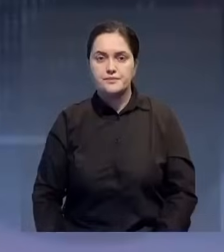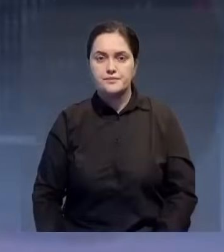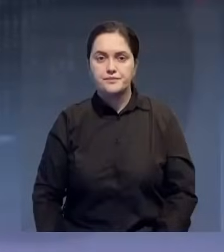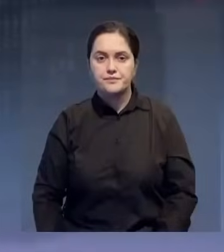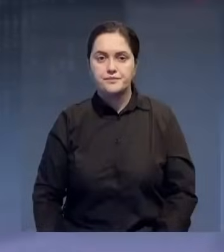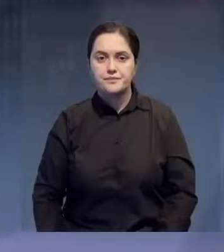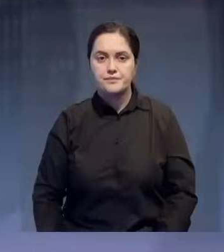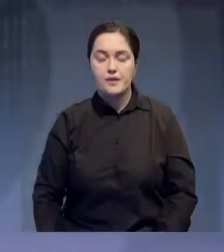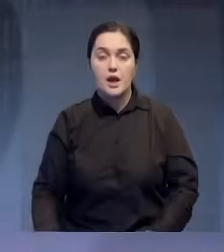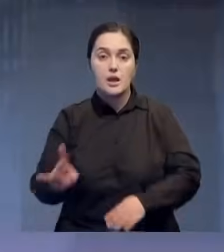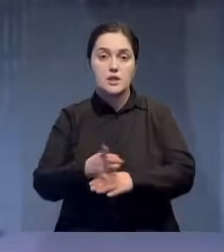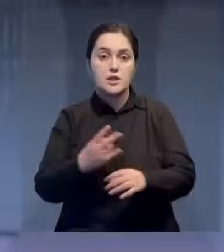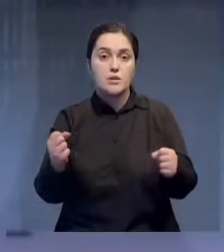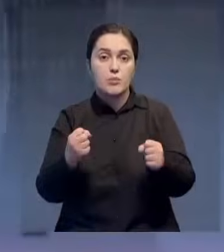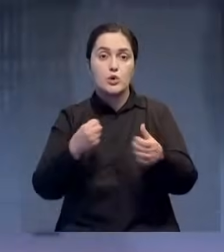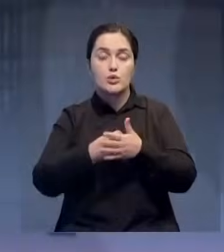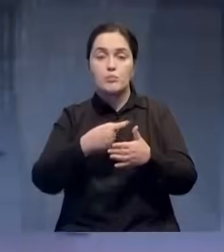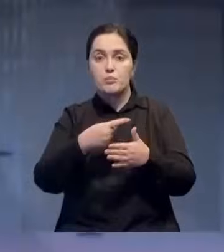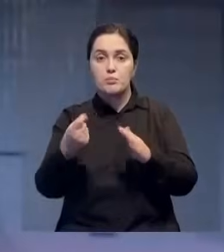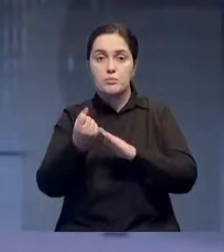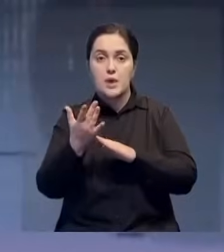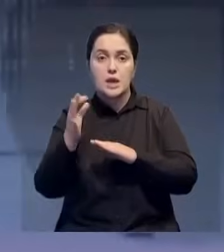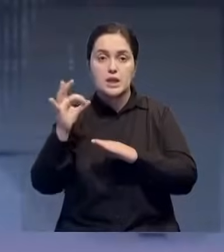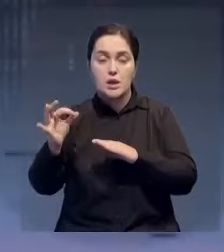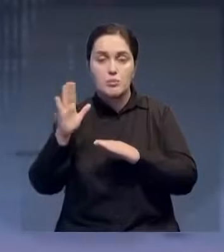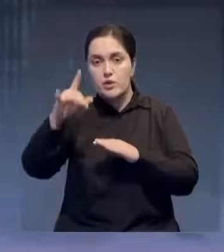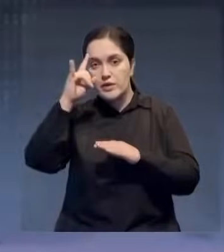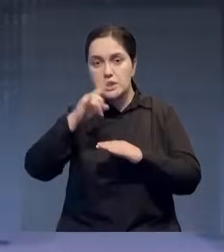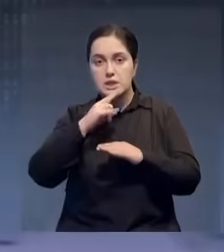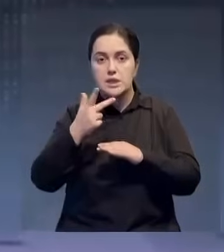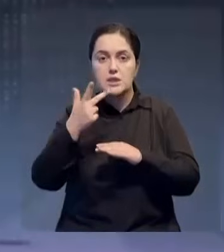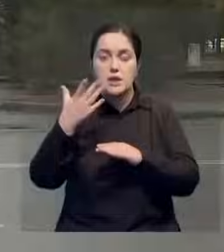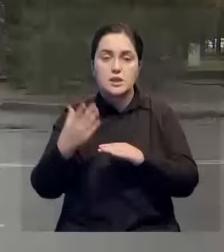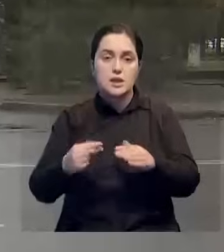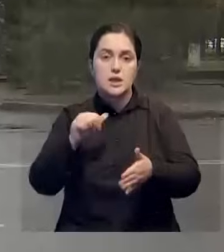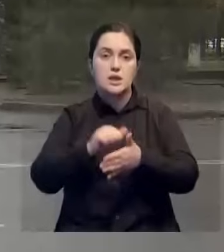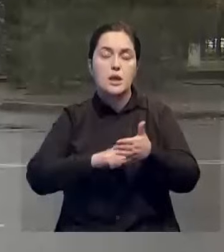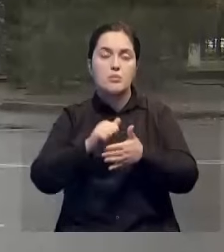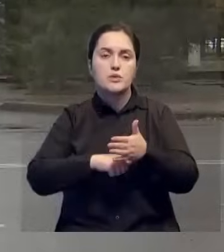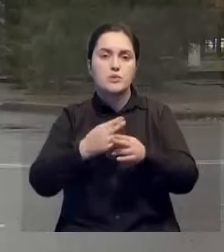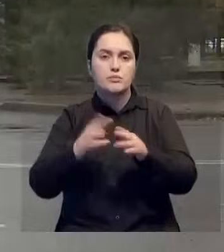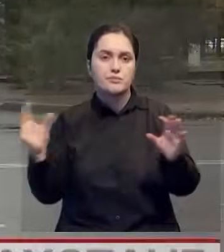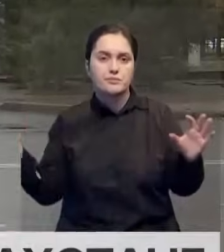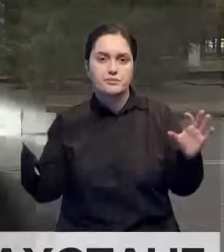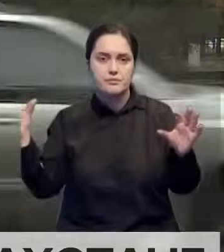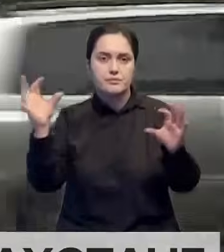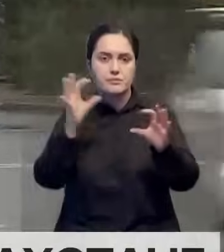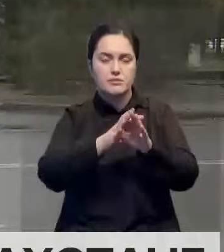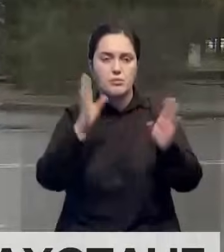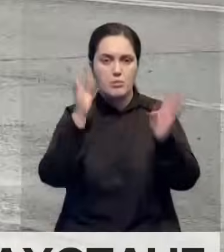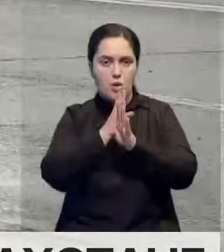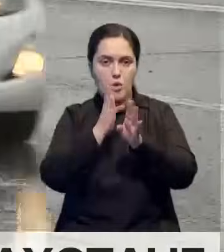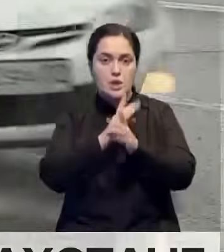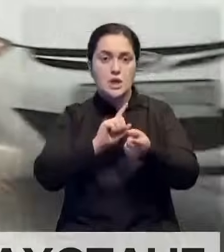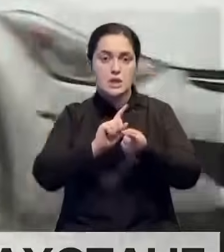Ну а теперь о погоде в нашей стране. Ночные заморозки до 15 градусов ожидаются в Казахстане в ближайшие 3 дня. Причина – атлантический